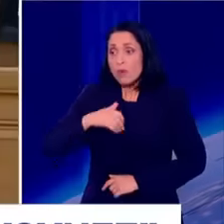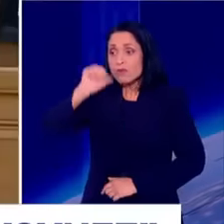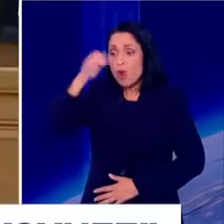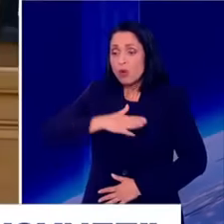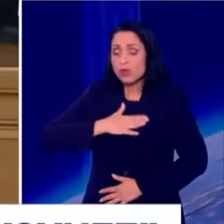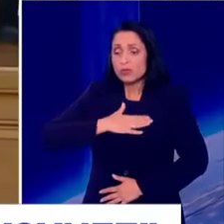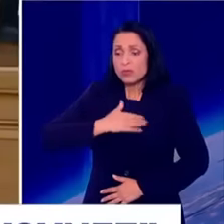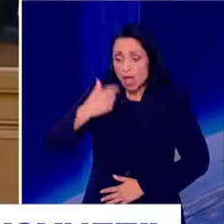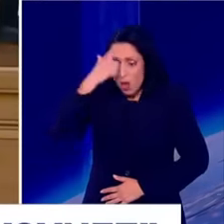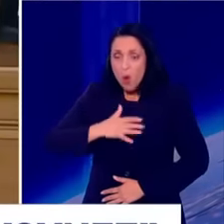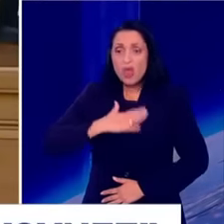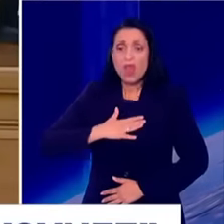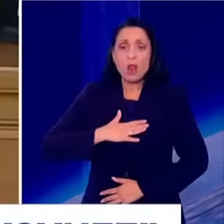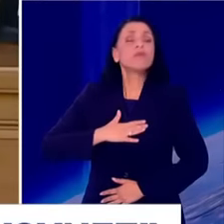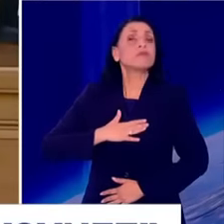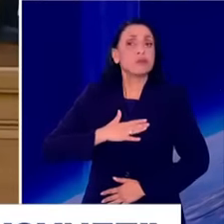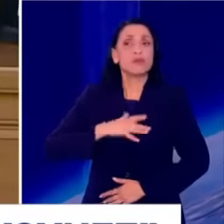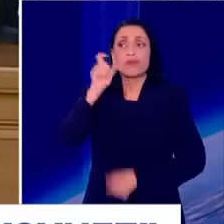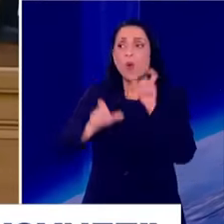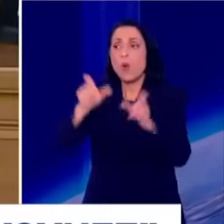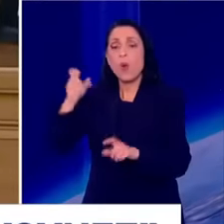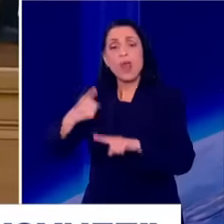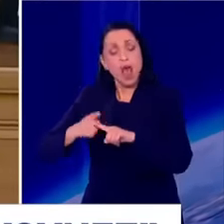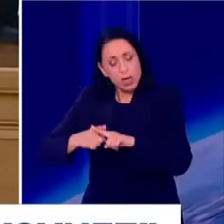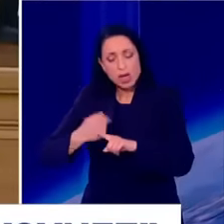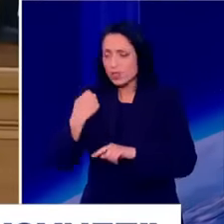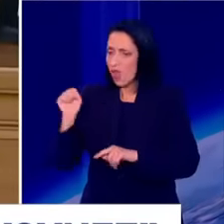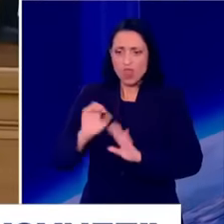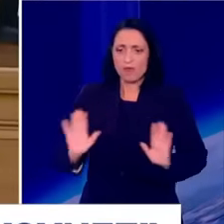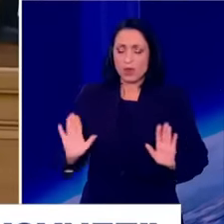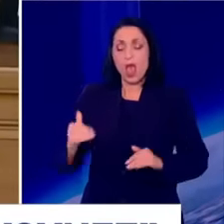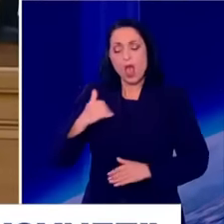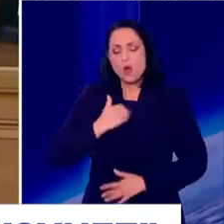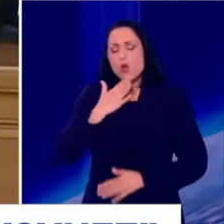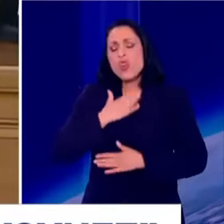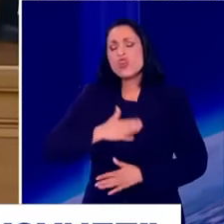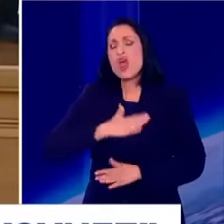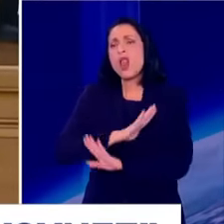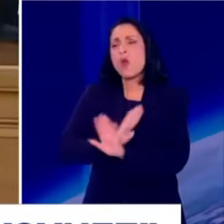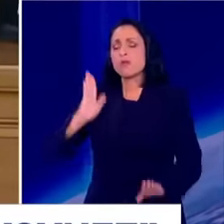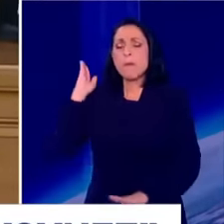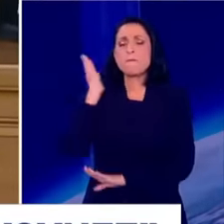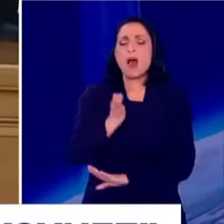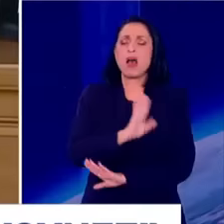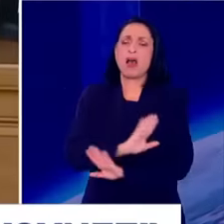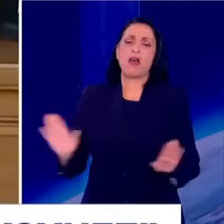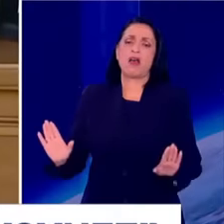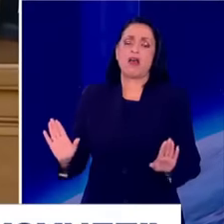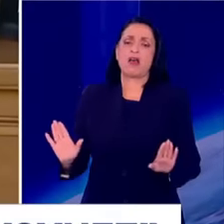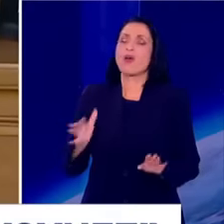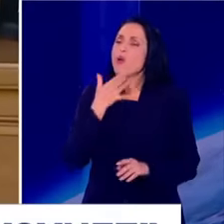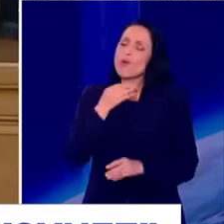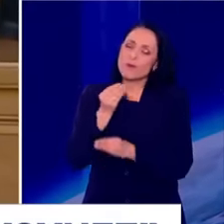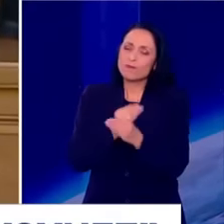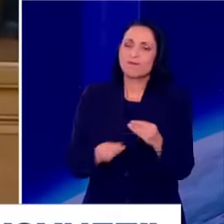πρώτος εγώ το θέλω. Δεν νομίζω ότι υπάρχει Έλληνας ο οποίος να διαφωνεί με αυτό. Και θα σας έλεγα ότι εγώ μπορώ να το θέλω και για έναν